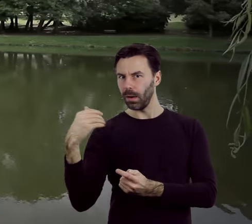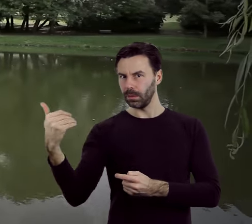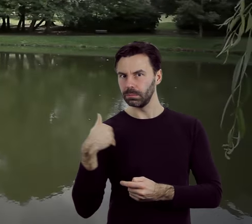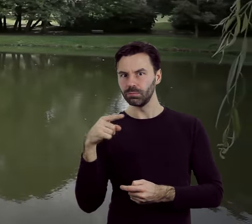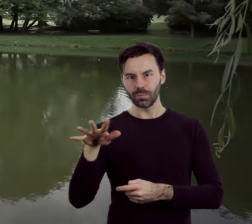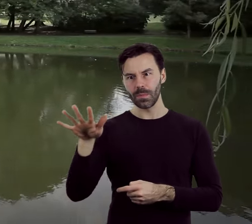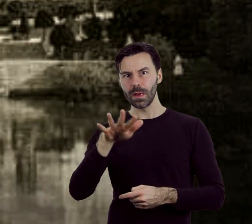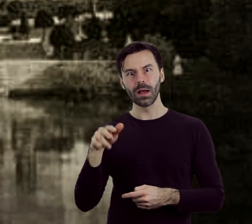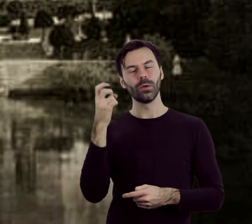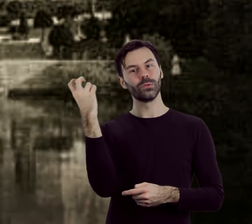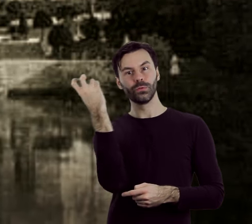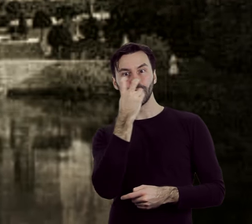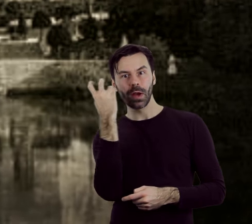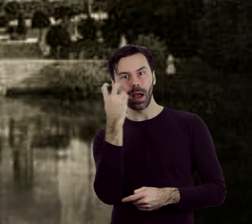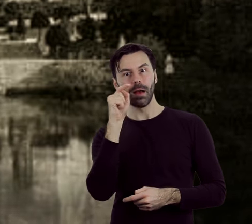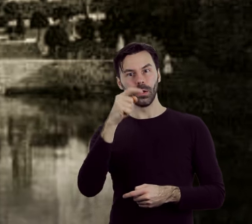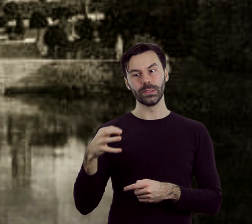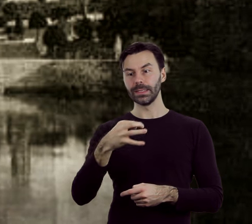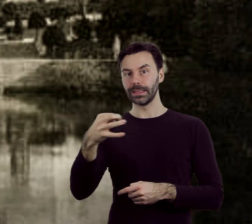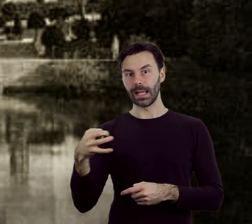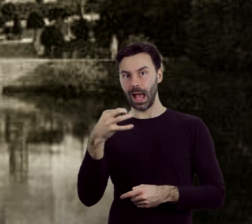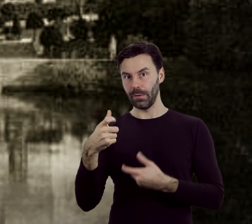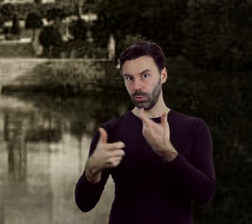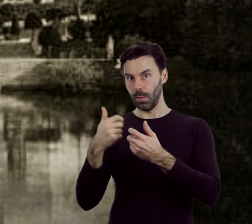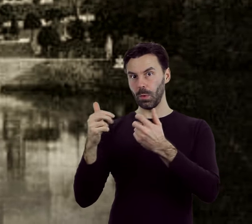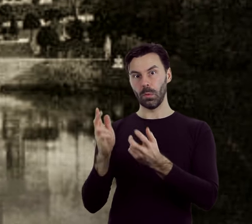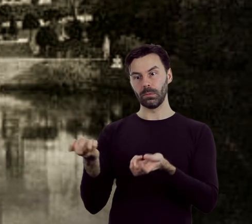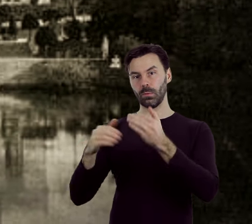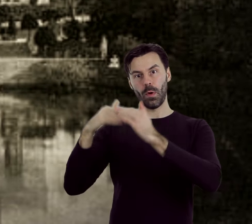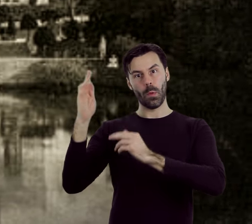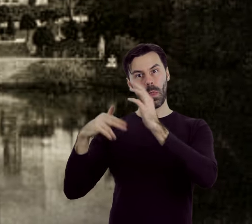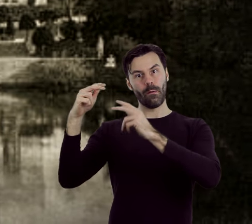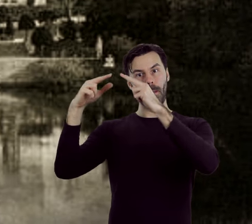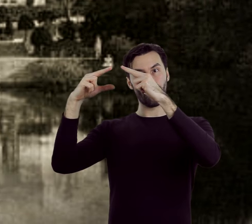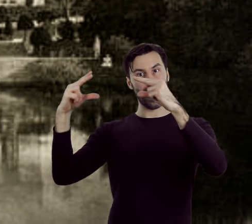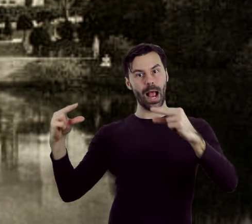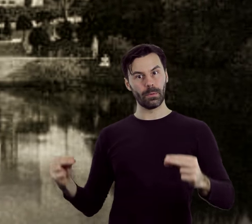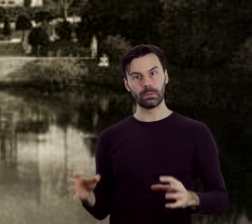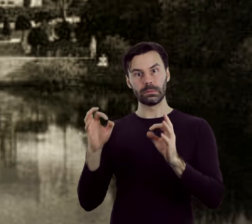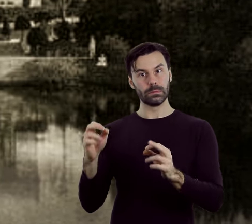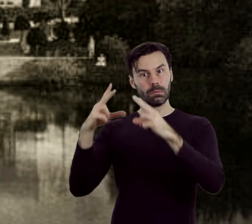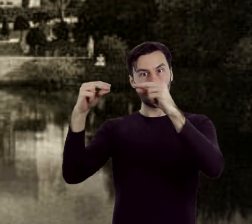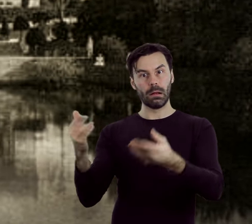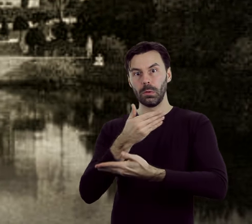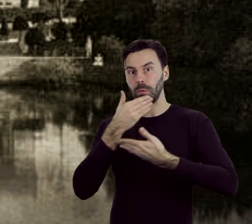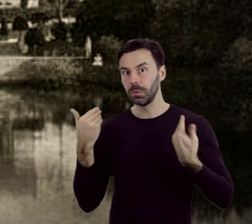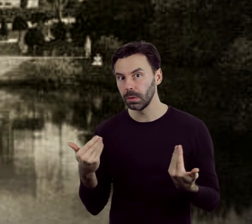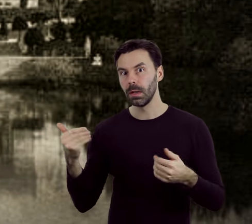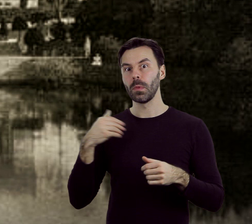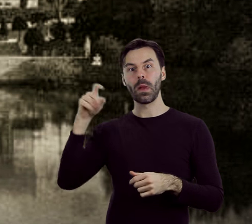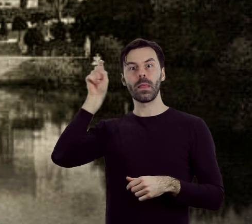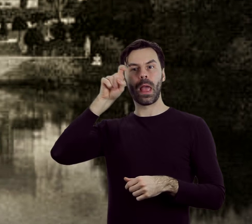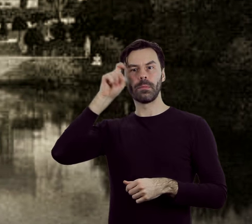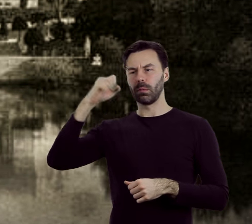przemysłowców. Nad utworzonymi na Sokołówce stawami postawił okazały pałac. Dziś po pałacu nie ma